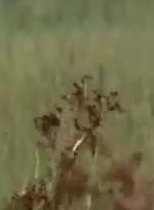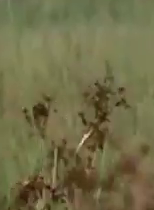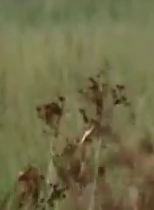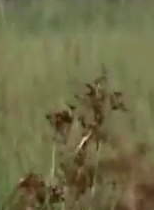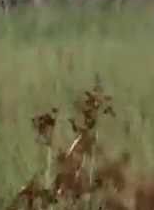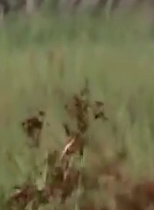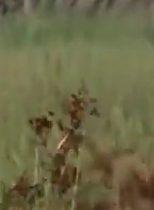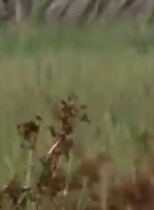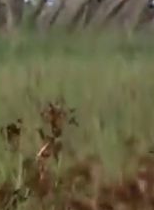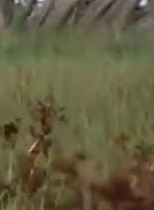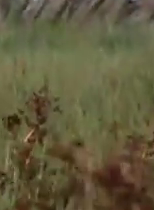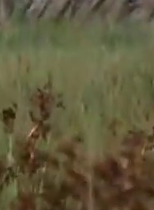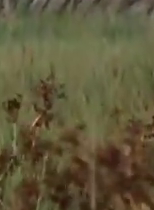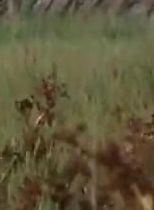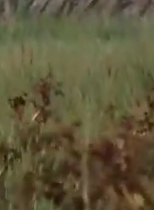Da.